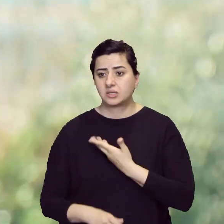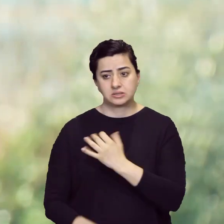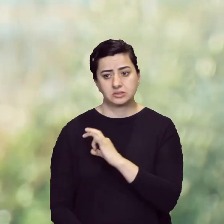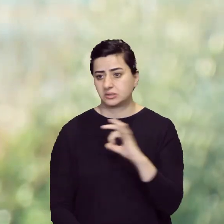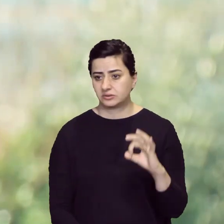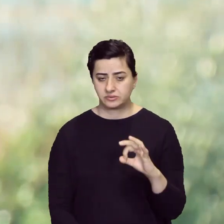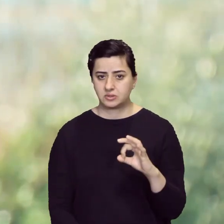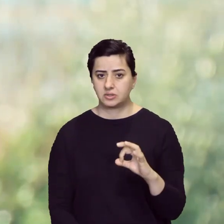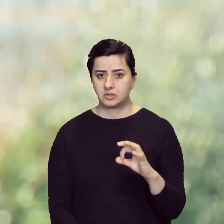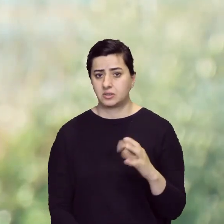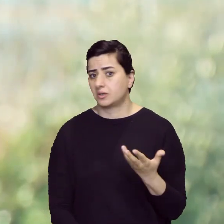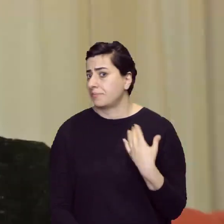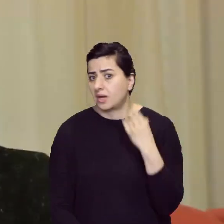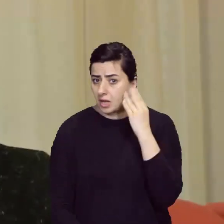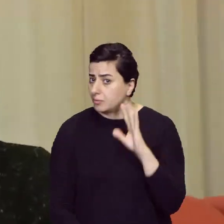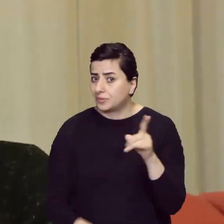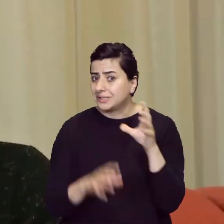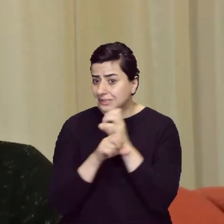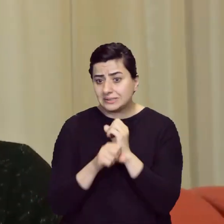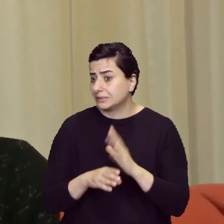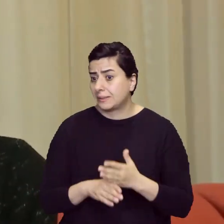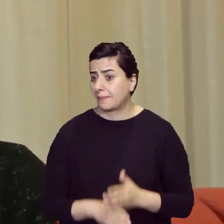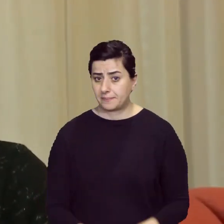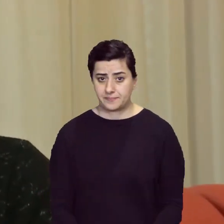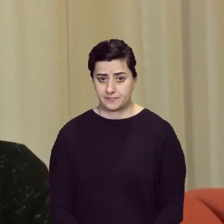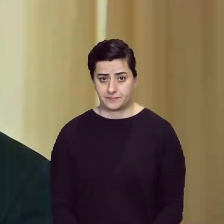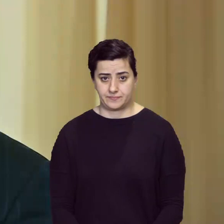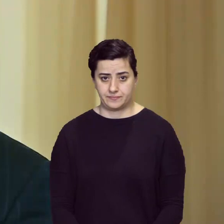bahsetmedi. Yani anlamıyorum, niye saklıyor ki onu?